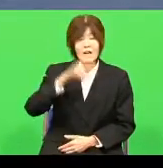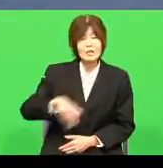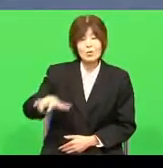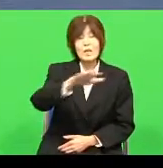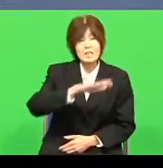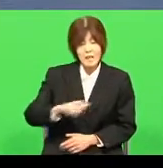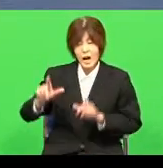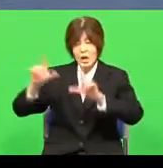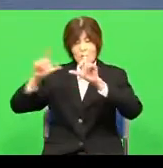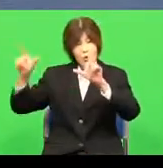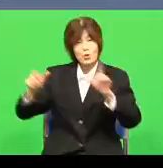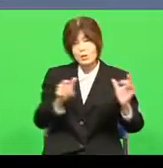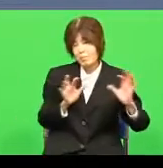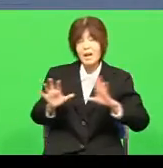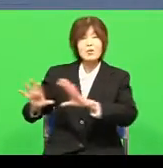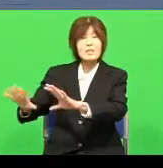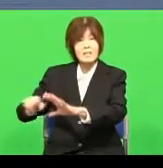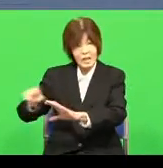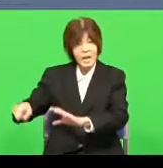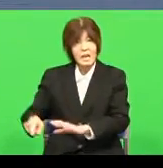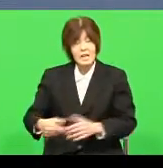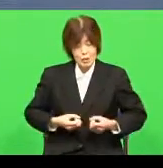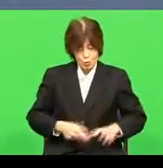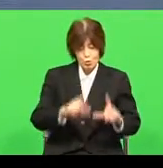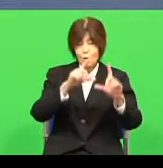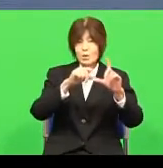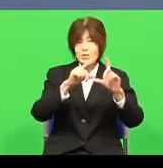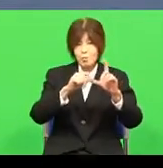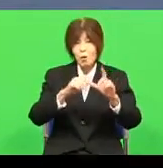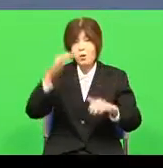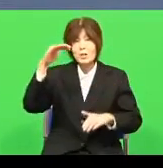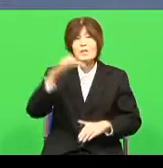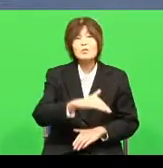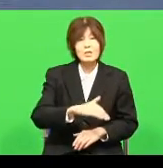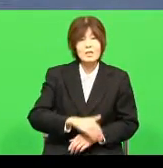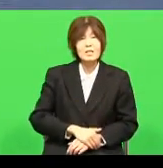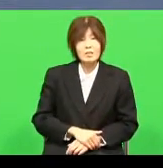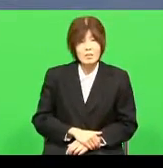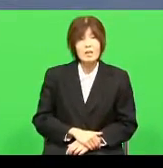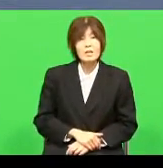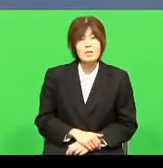若い人が東京にどんん集まりつめて出生率も極端に低いと